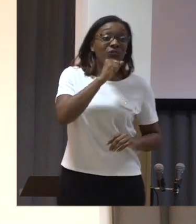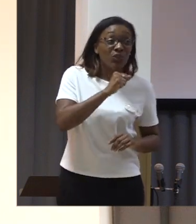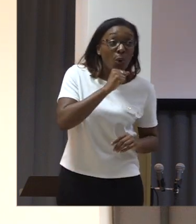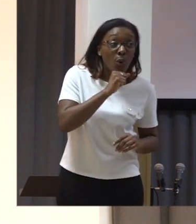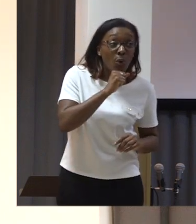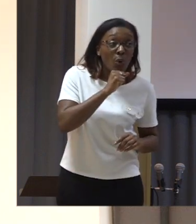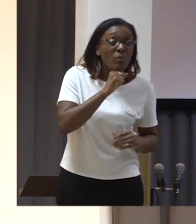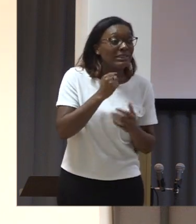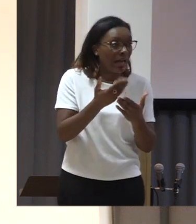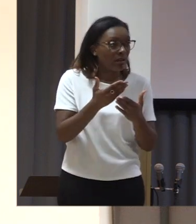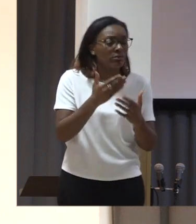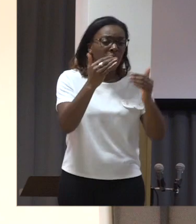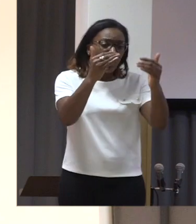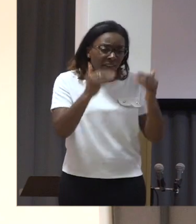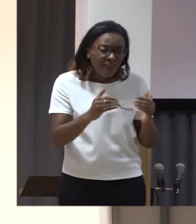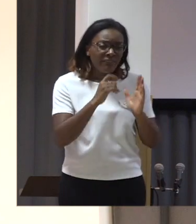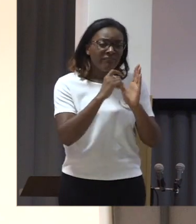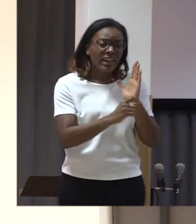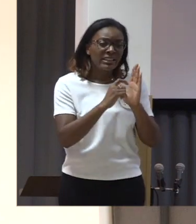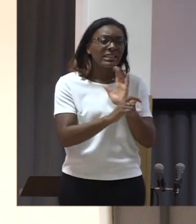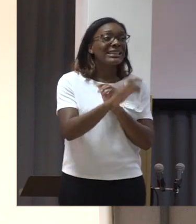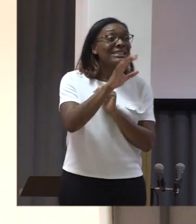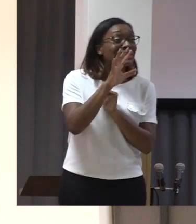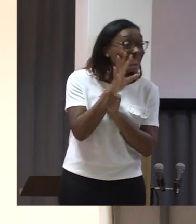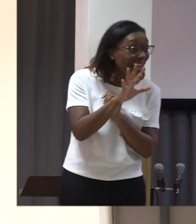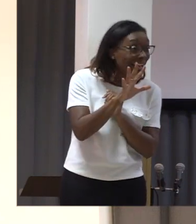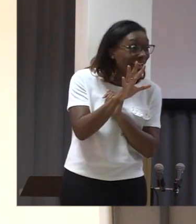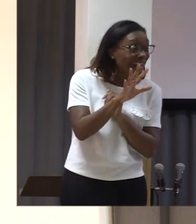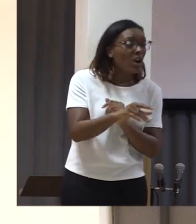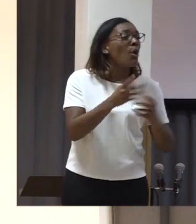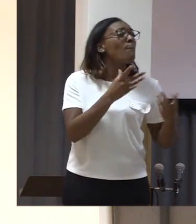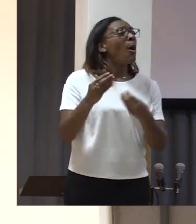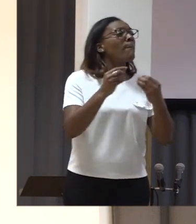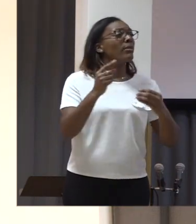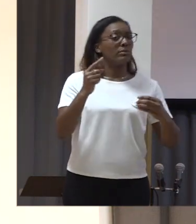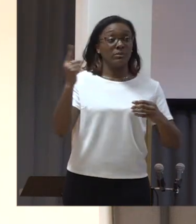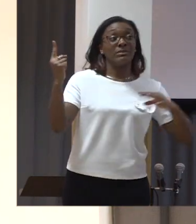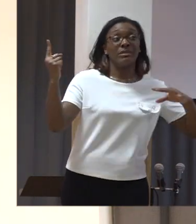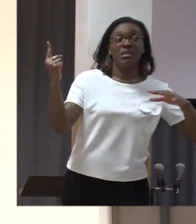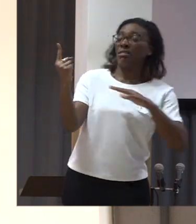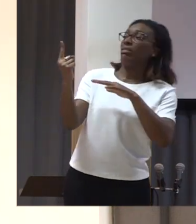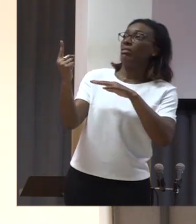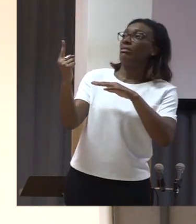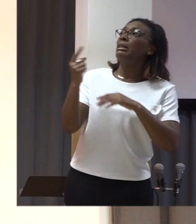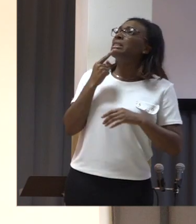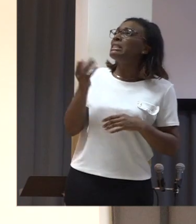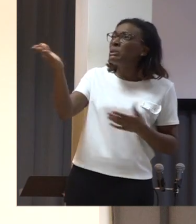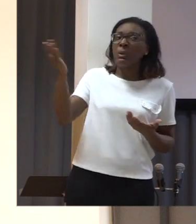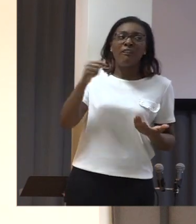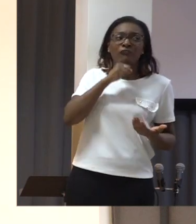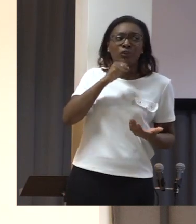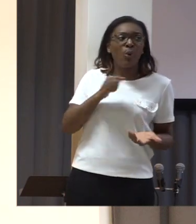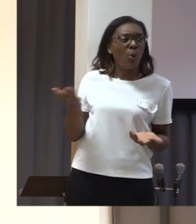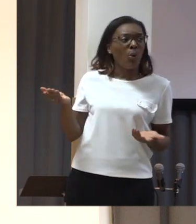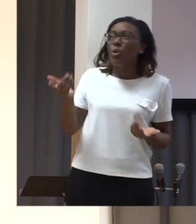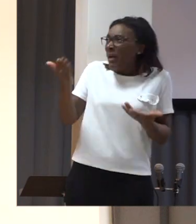verset 5, c'est le peuple qui vint auprès de Samuel rappeler la condition de Samuel.